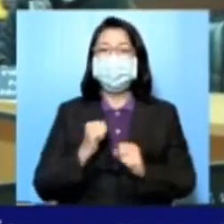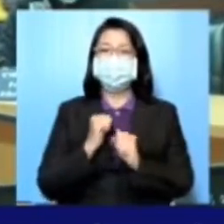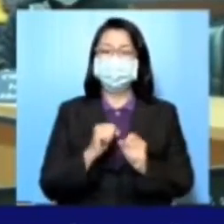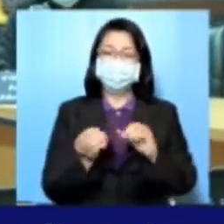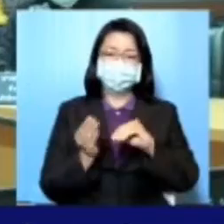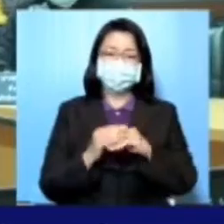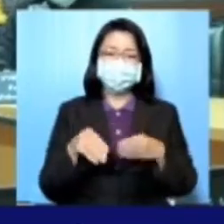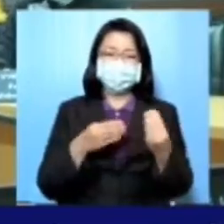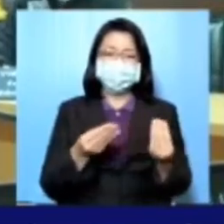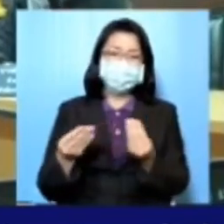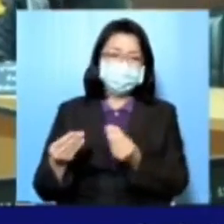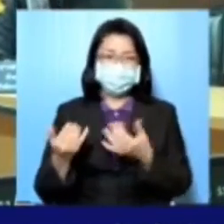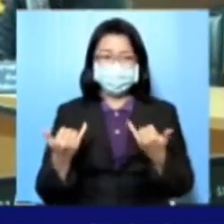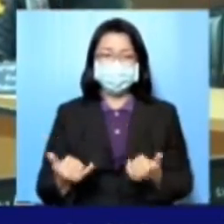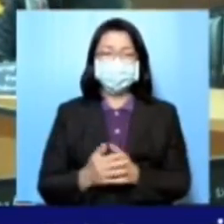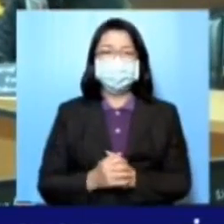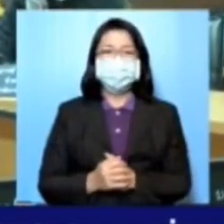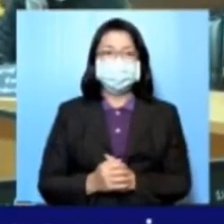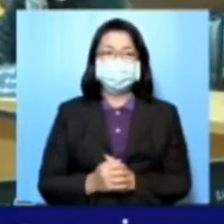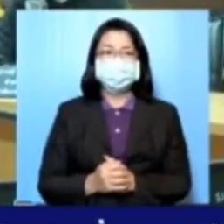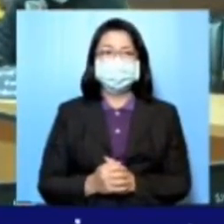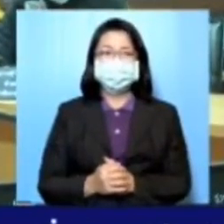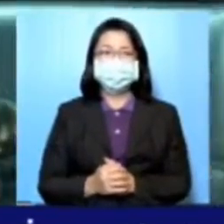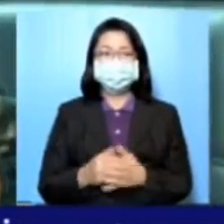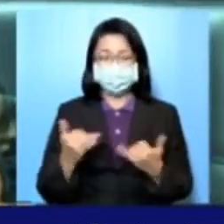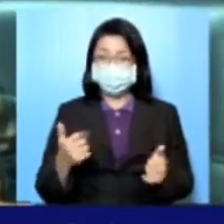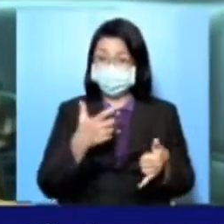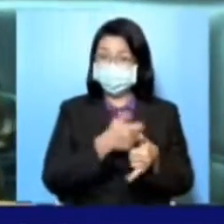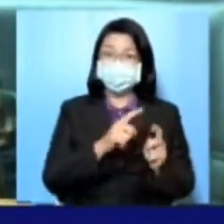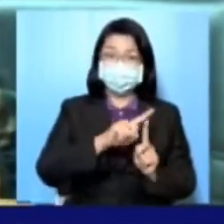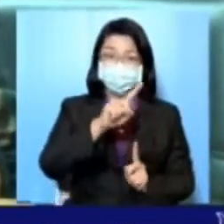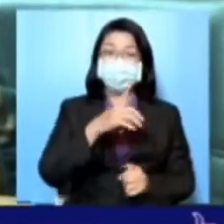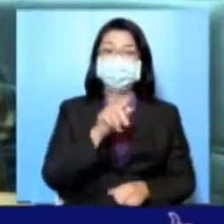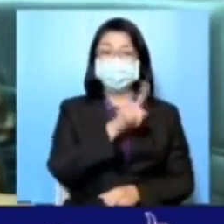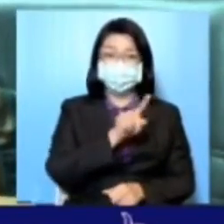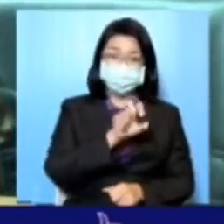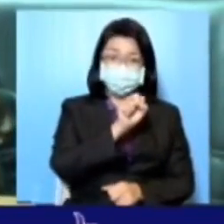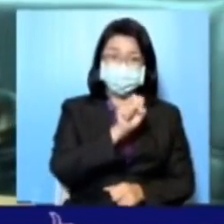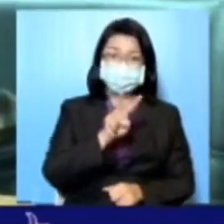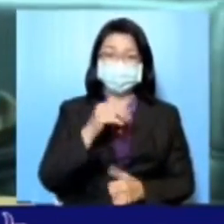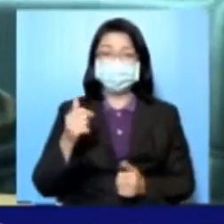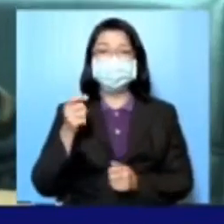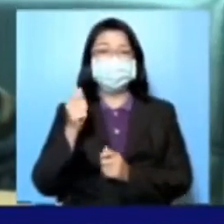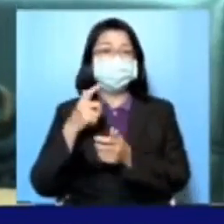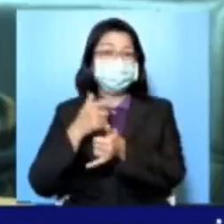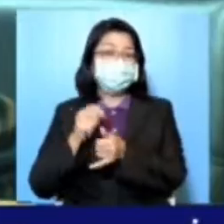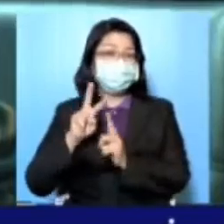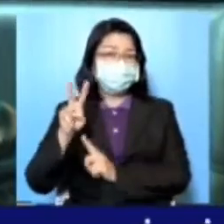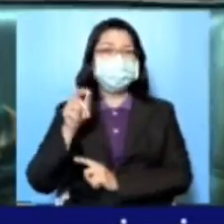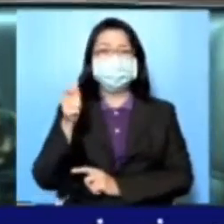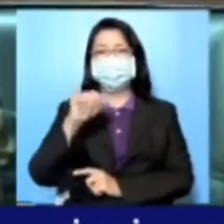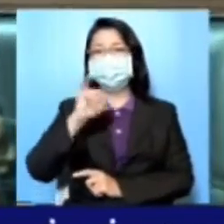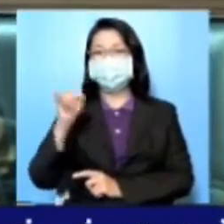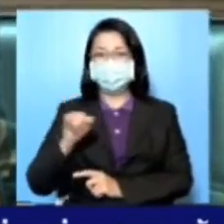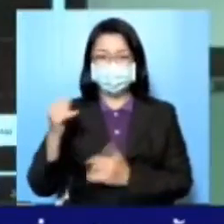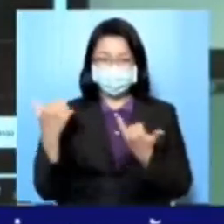อันดับต้นๆโดยมีการปรับสูตรฉีดวัคซีนตามที่กระทรวงสาธารณสุขหรือว่าที่เราเข้าใจกันว่าสูตรไข้นั่นแหละครับเข็มแรกก็เป็นซิโนแวคเ